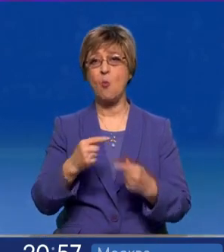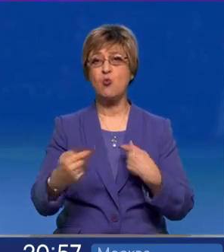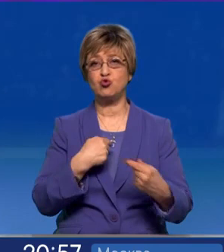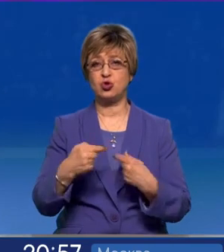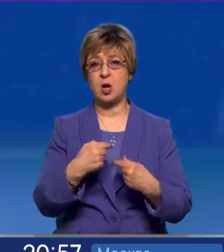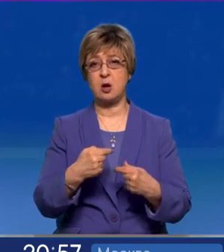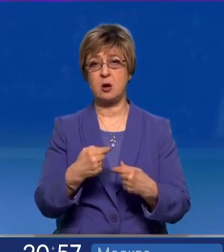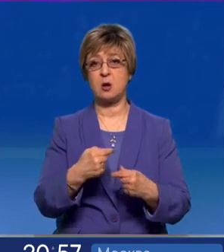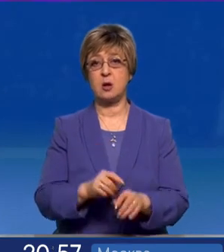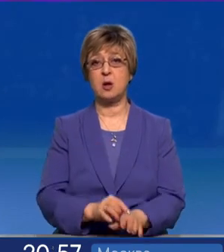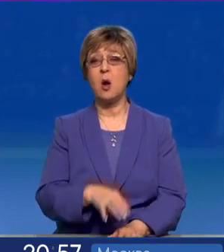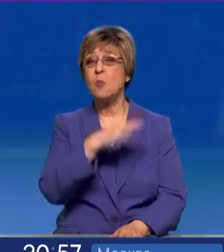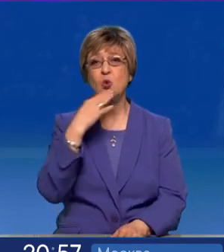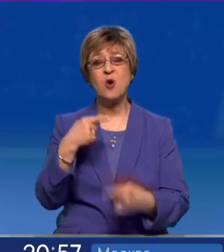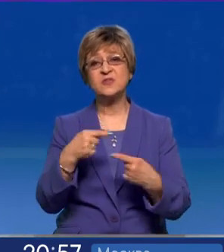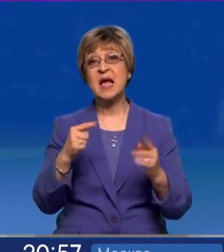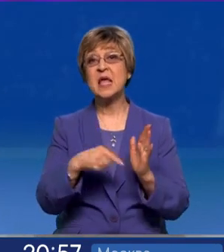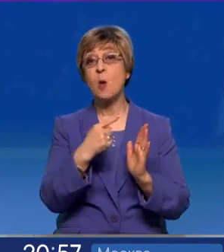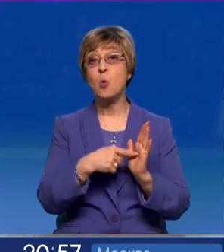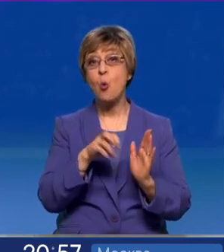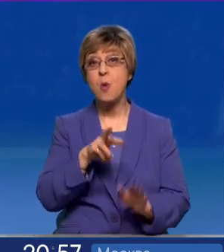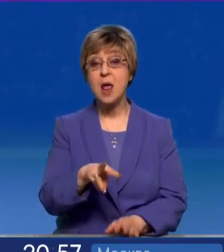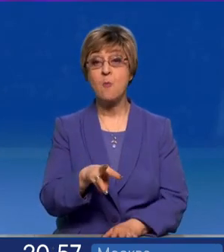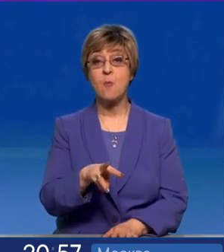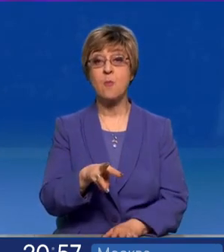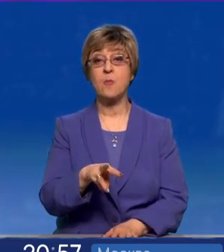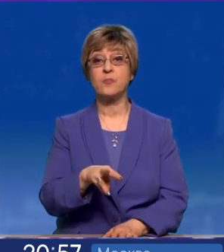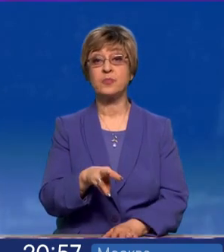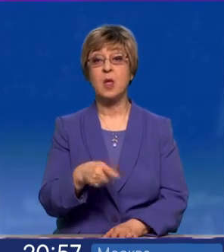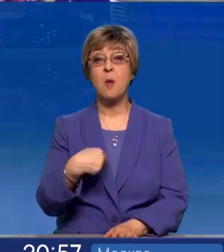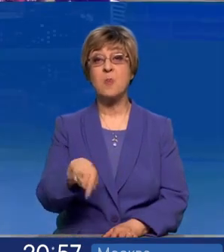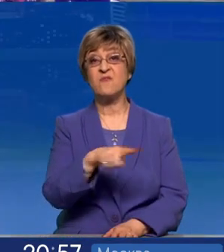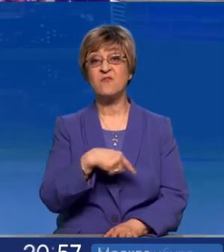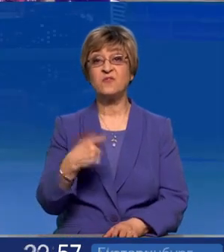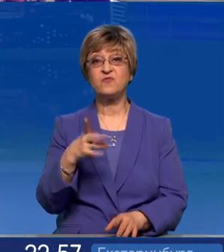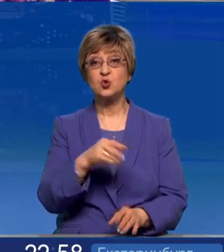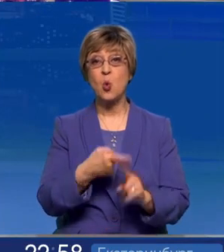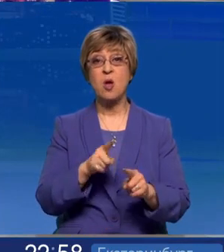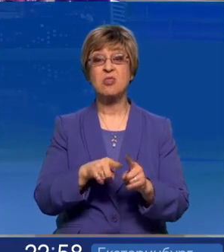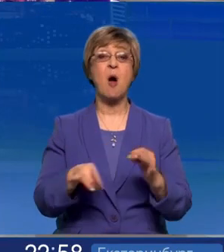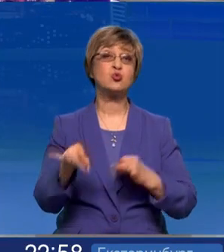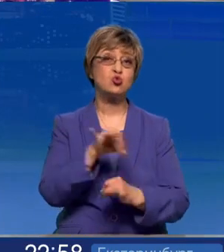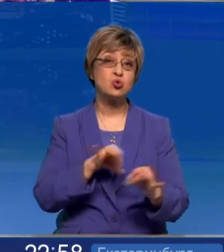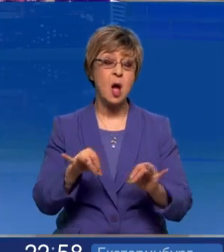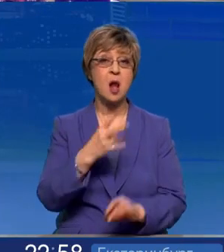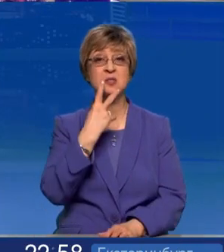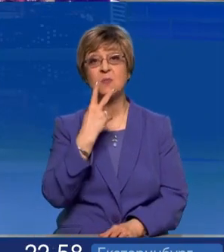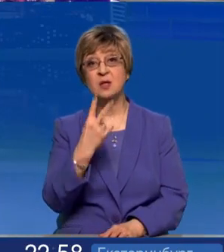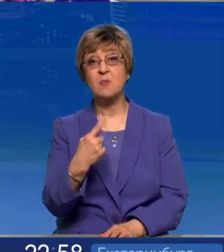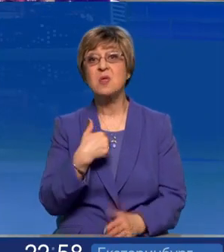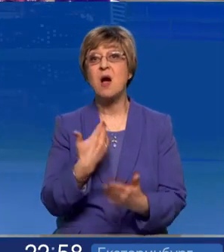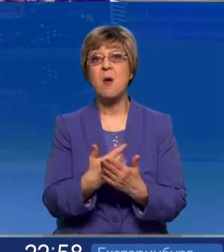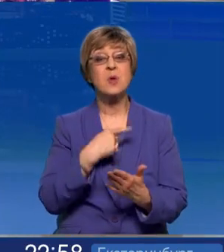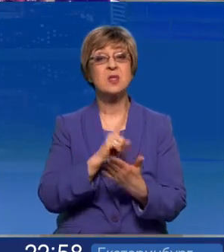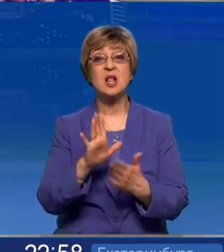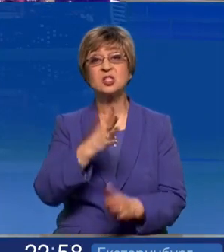обнаруживается разных проблем. Вы знаете, а мы вот это все сейчас обсуждали, смотрели, но мне кажется, мы не должны